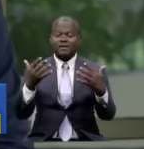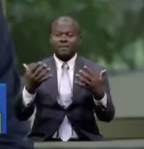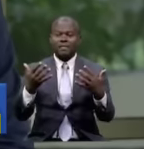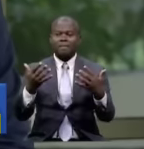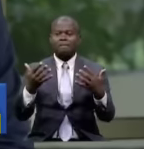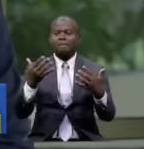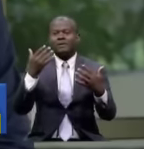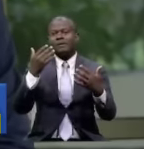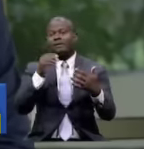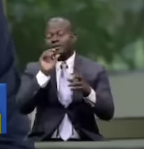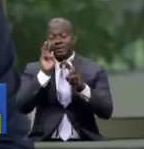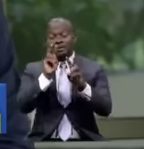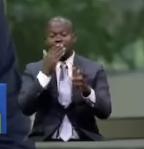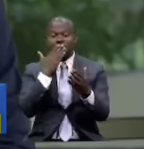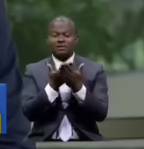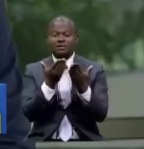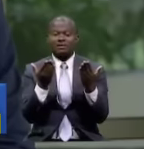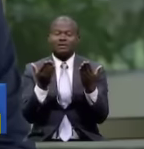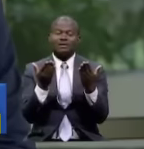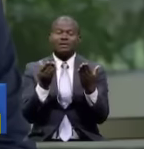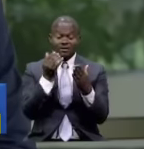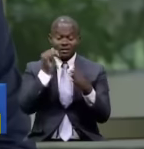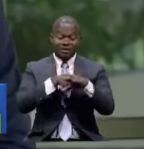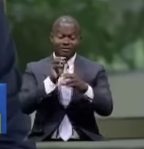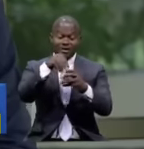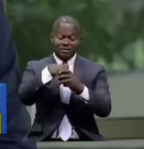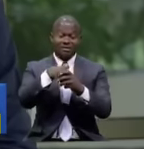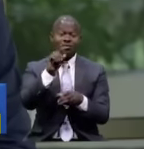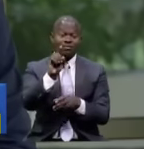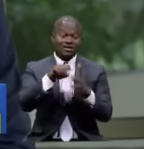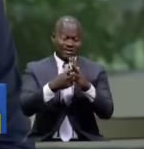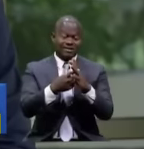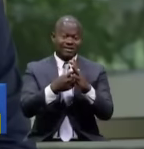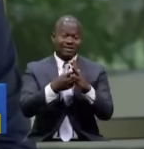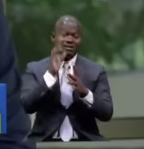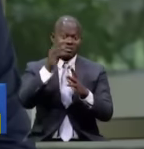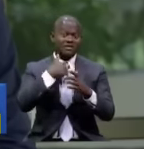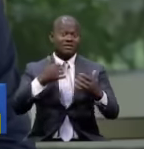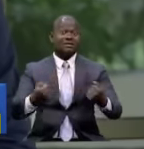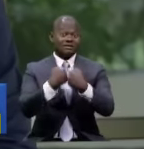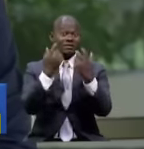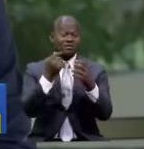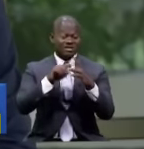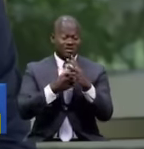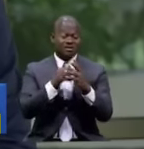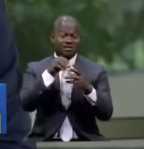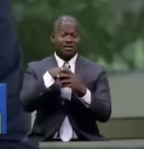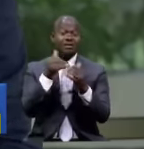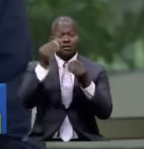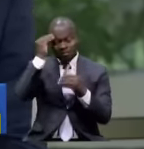bizabagiraho ingaruka ubwo mbatumyeho bikiri kare ntarabizamo ubwo nimbijyamo ntabwo